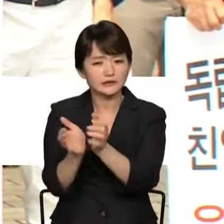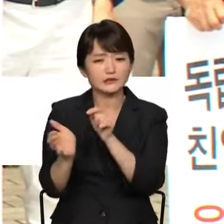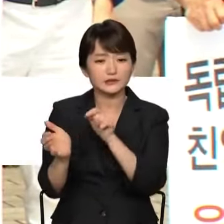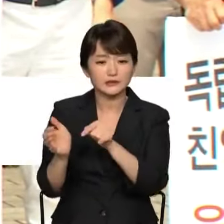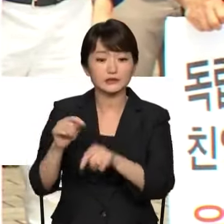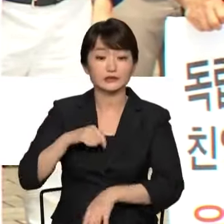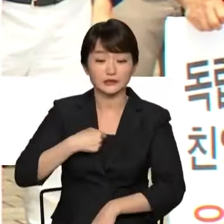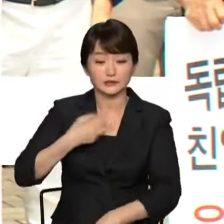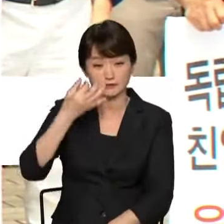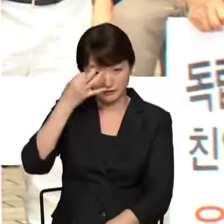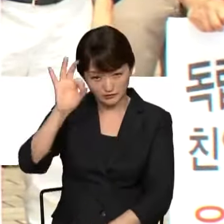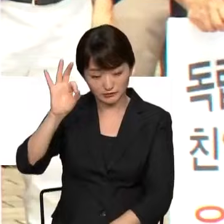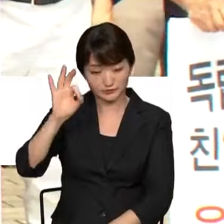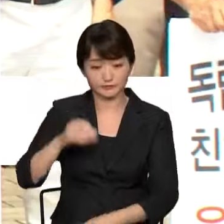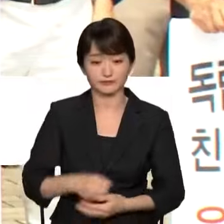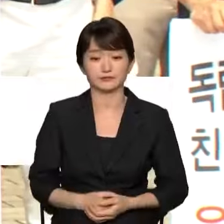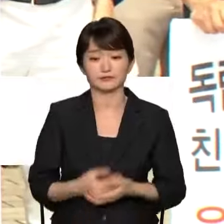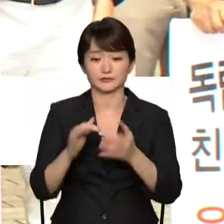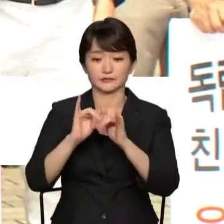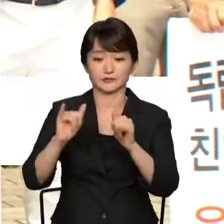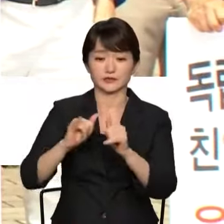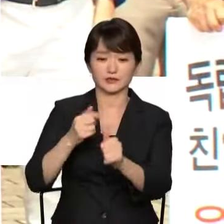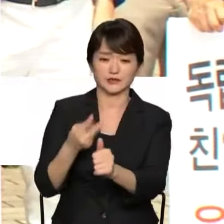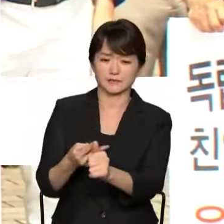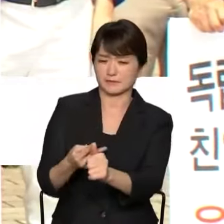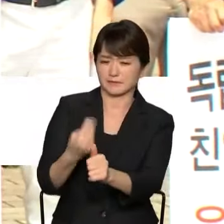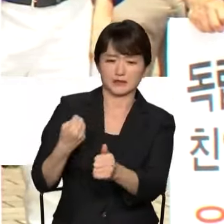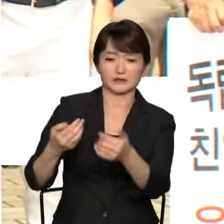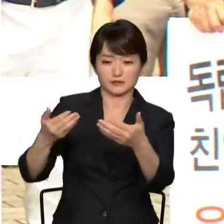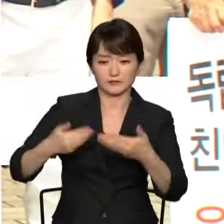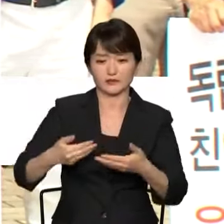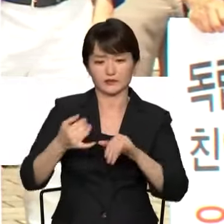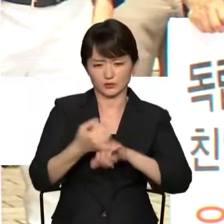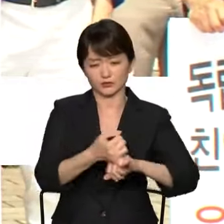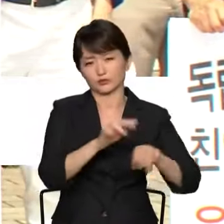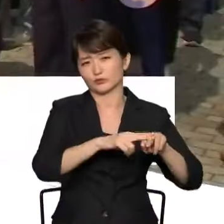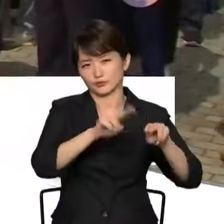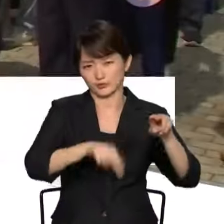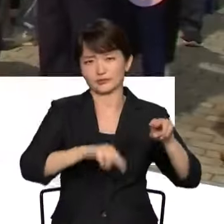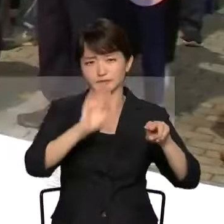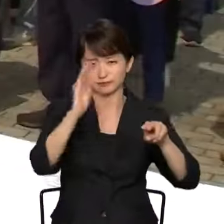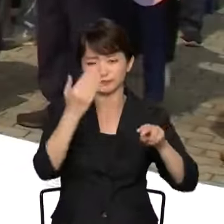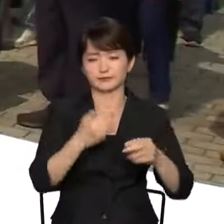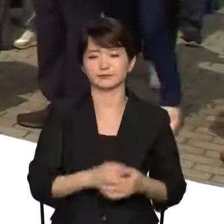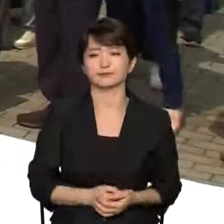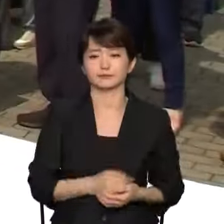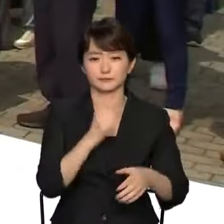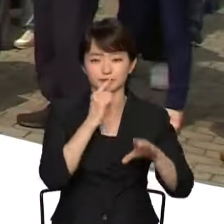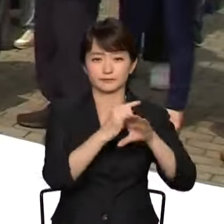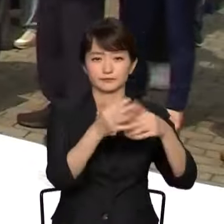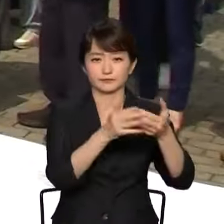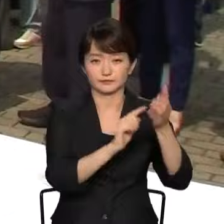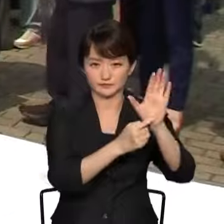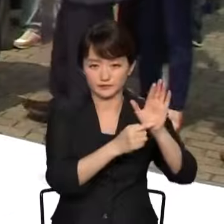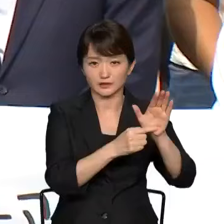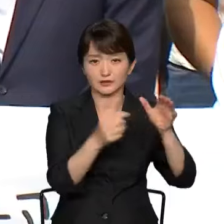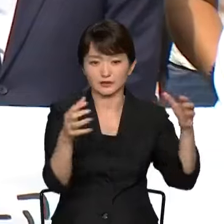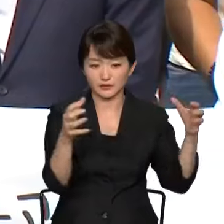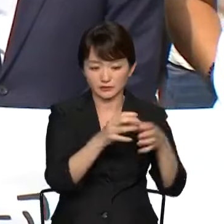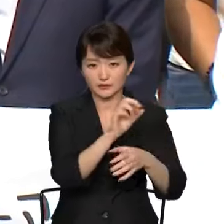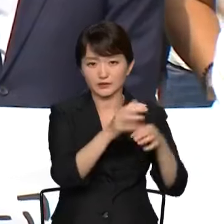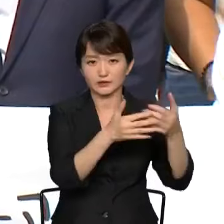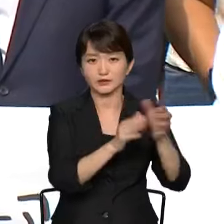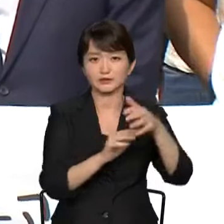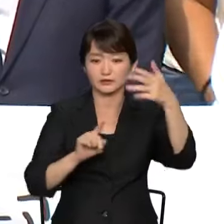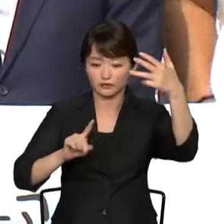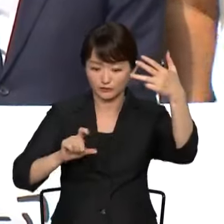자기들이 시인하는 것입니다 국민들의 탄핵을 받아 반드시 물러나야 합니다 더불어민주당 등 야당은 오는 15일